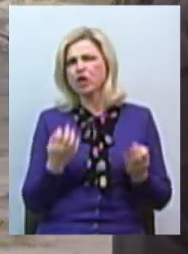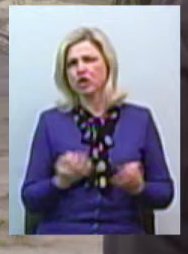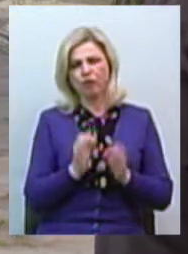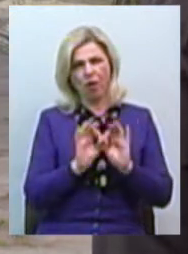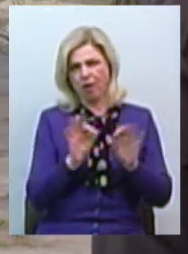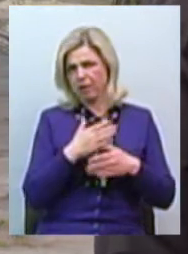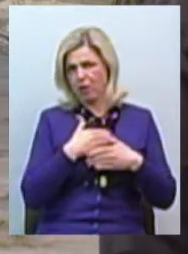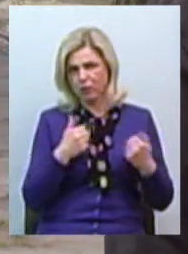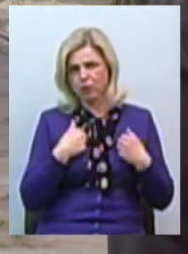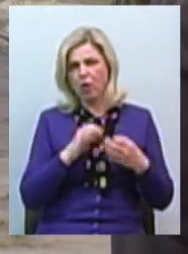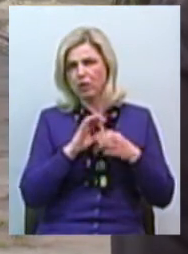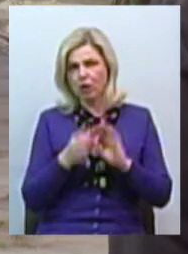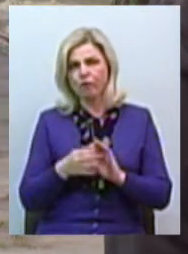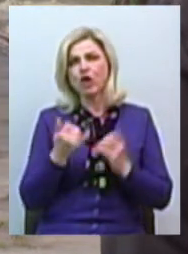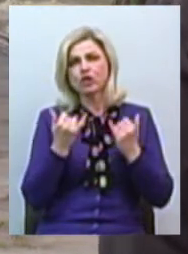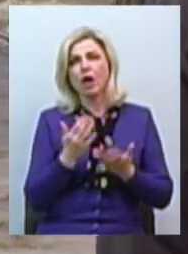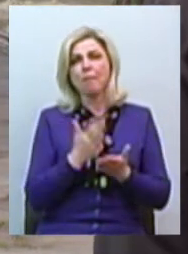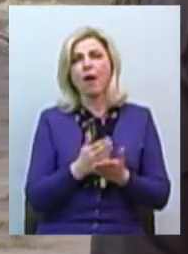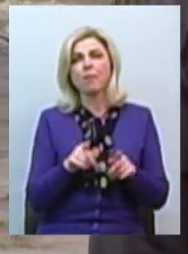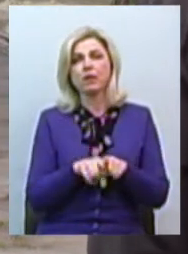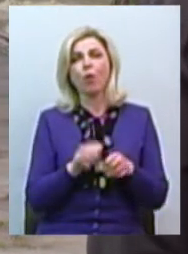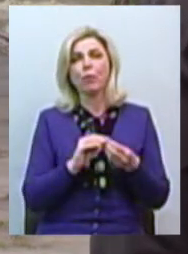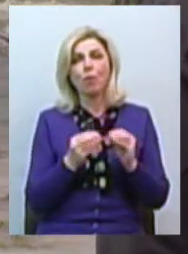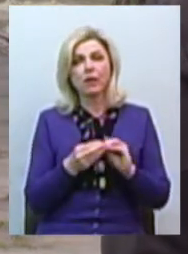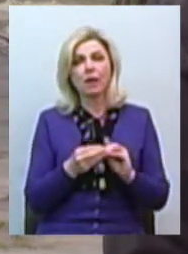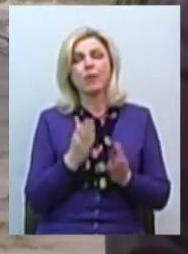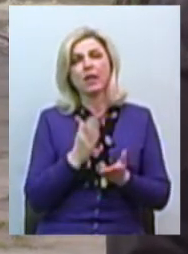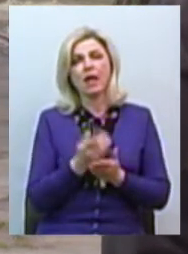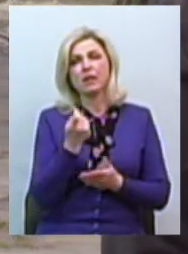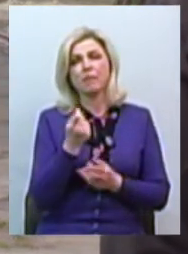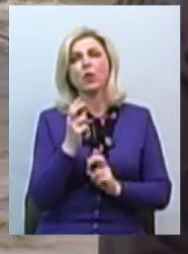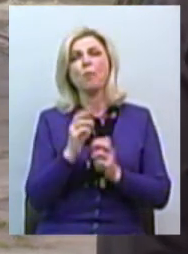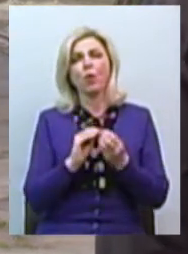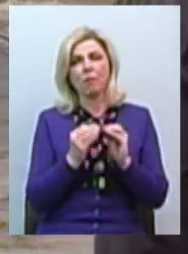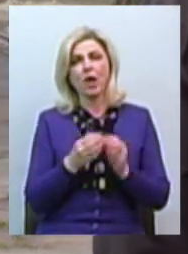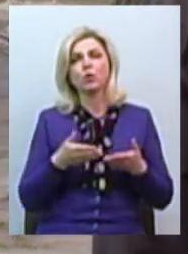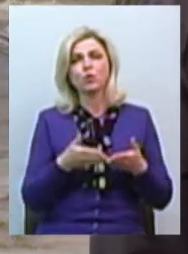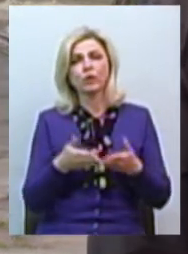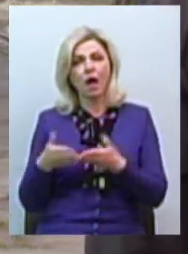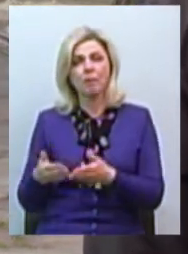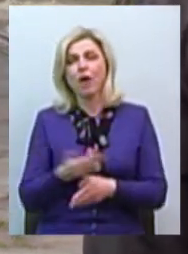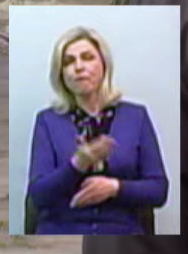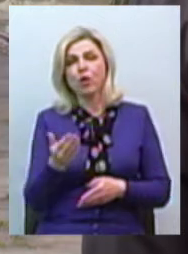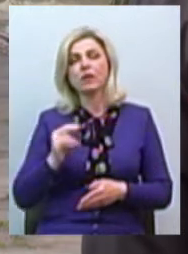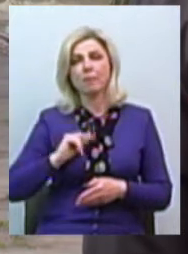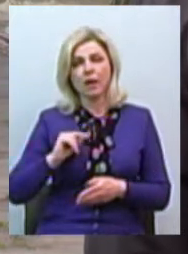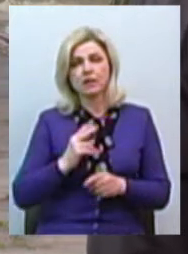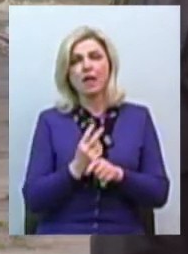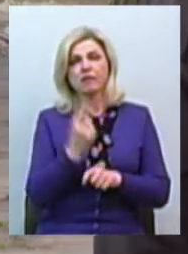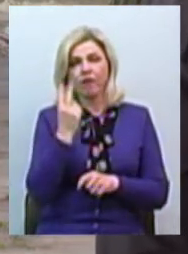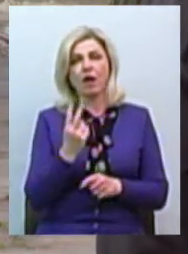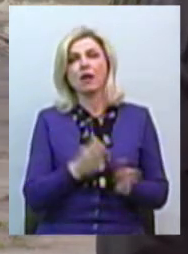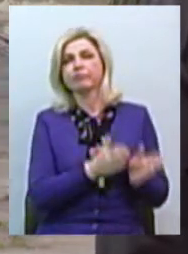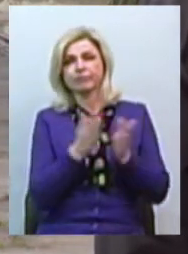прогнозувати, але ми зараз маємо одну проблему. Є трошки проблеми з судами, вони не працюють. Нам вже двічі переносили суд.